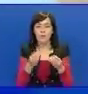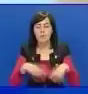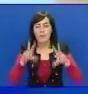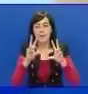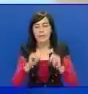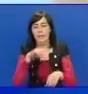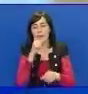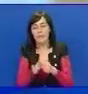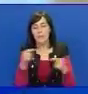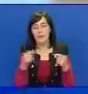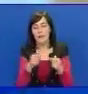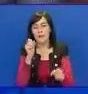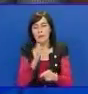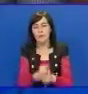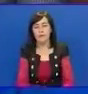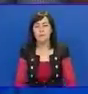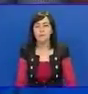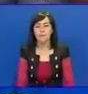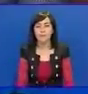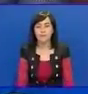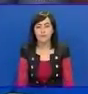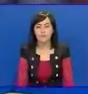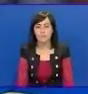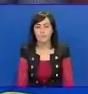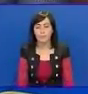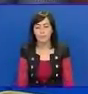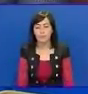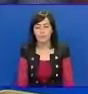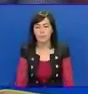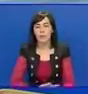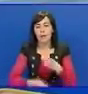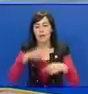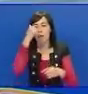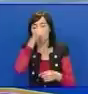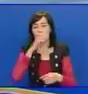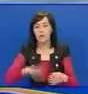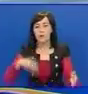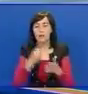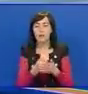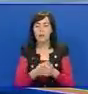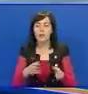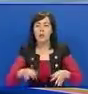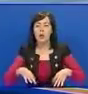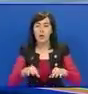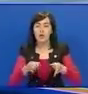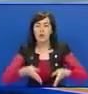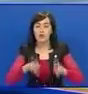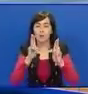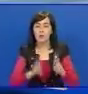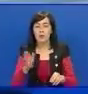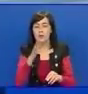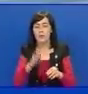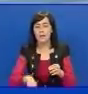басшыларына нақты тапсырмалар жүктеді. Ағымдағы жылдың соңына дейін жол ережесін бұзғаны үшін салынған айыппұлдарды өндіру